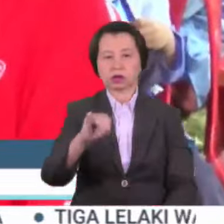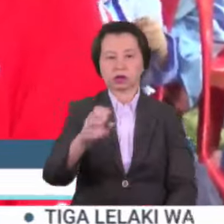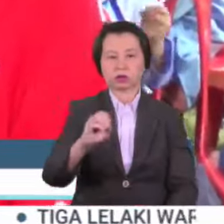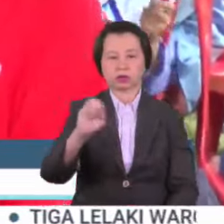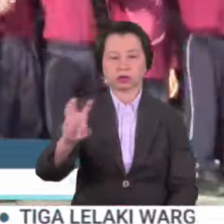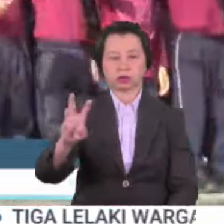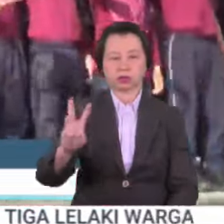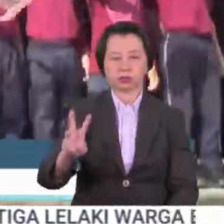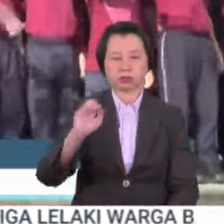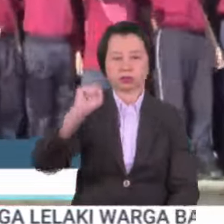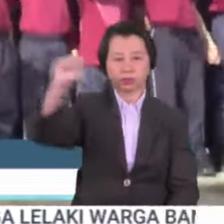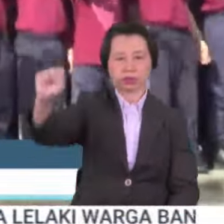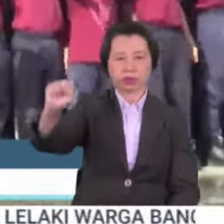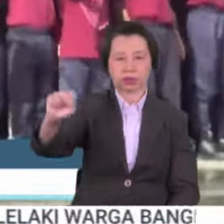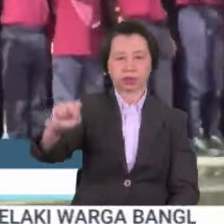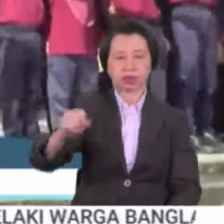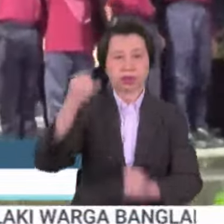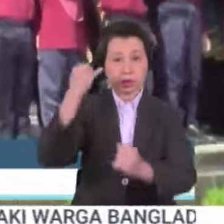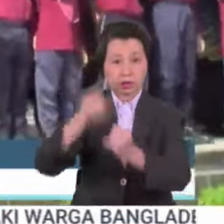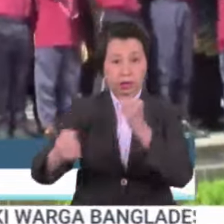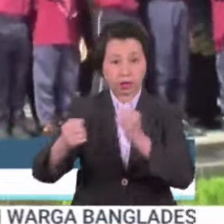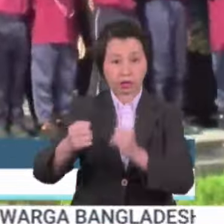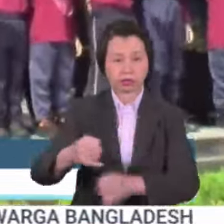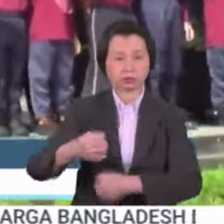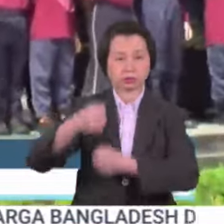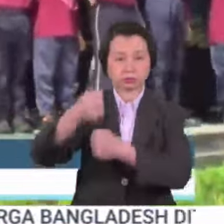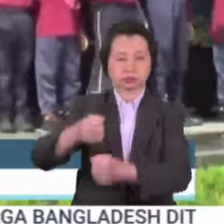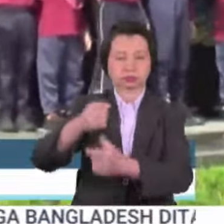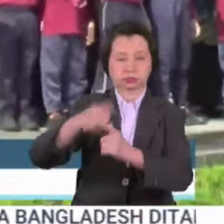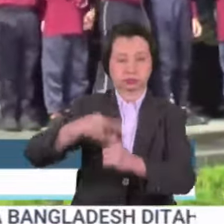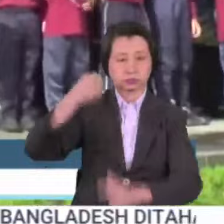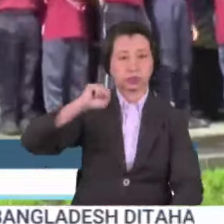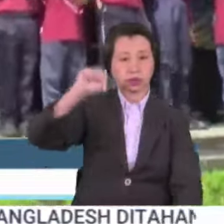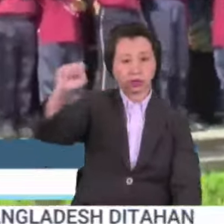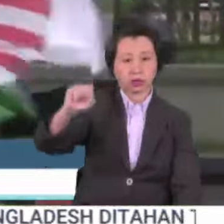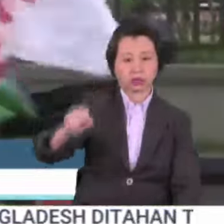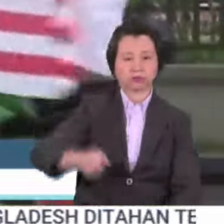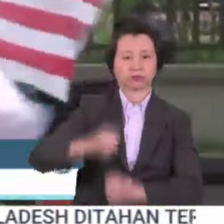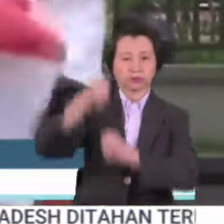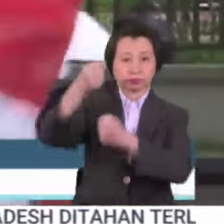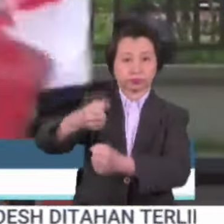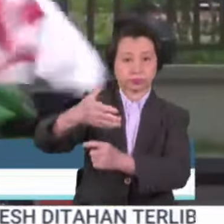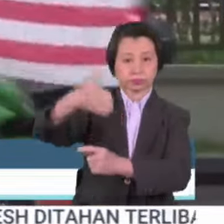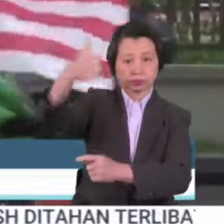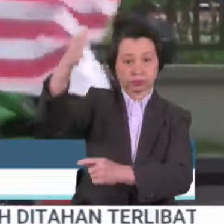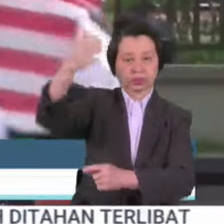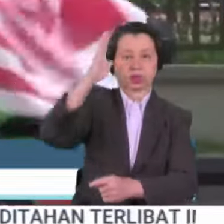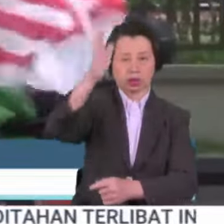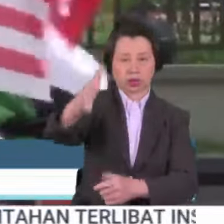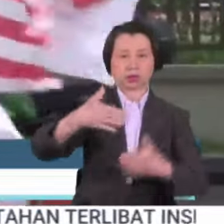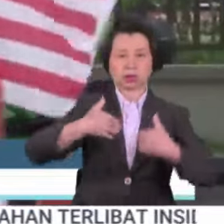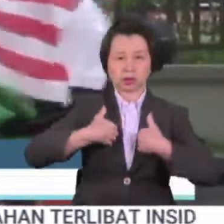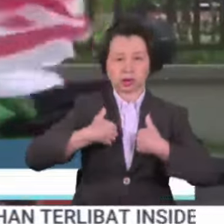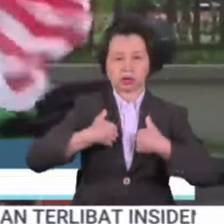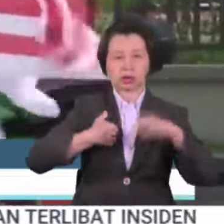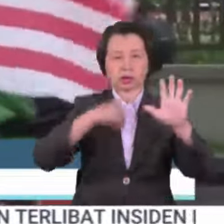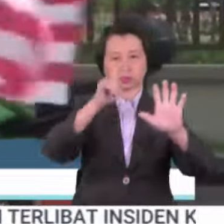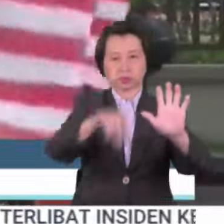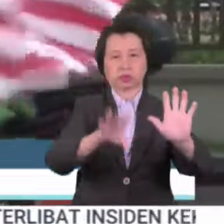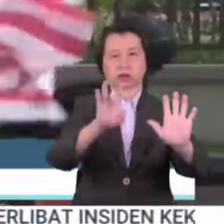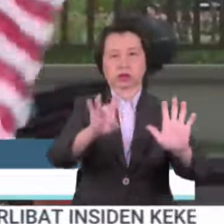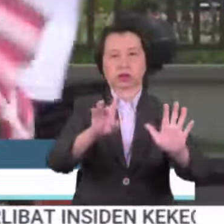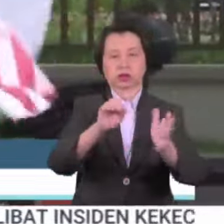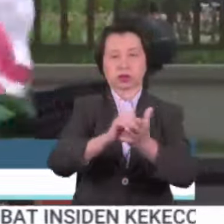IOW Merdeka. Kemuncaknya pelancaran Bulan Kebangsaan Kibar Jalur Gemilang yang akan berlangsung pada 5 Ogos